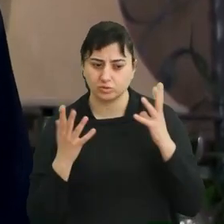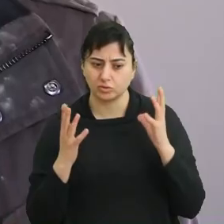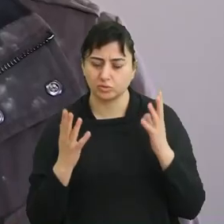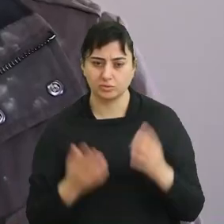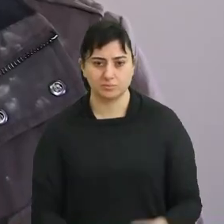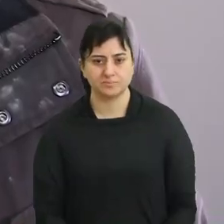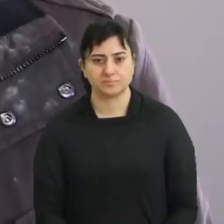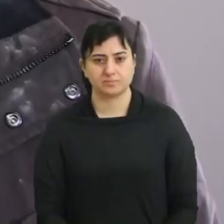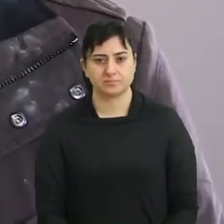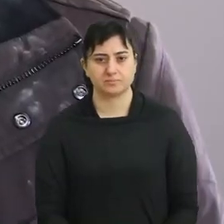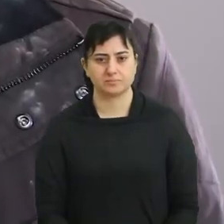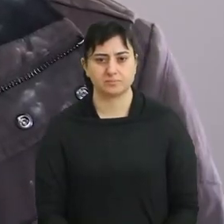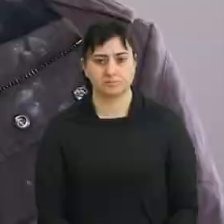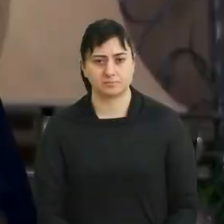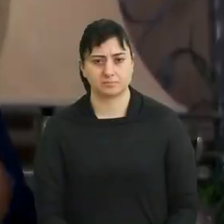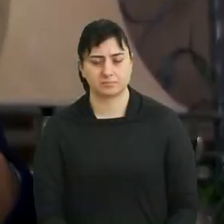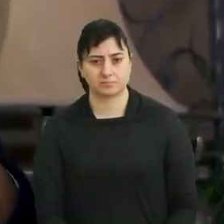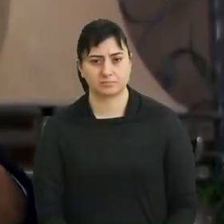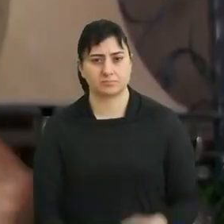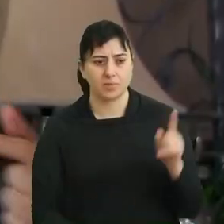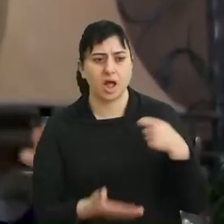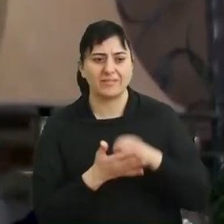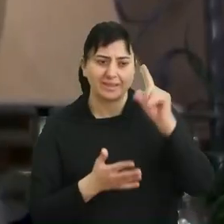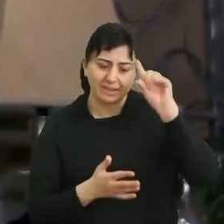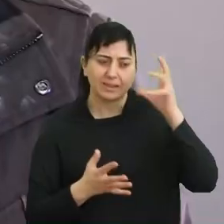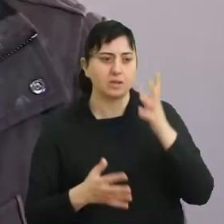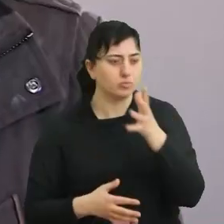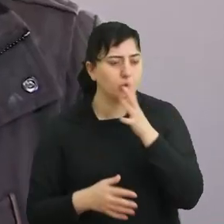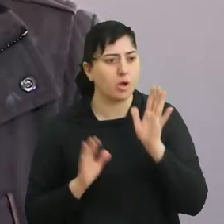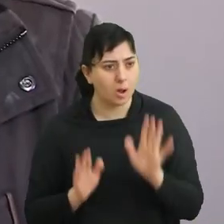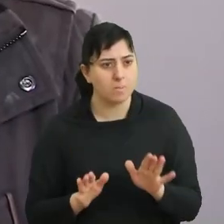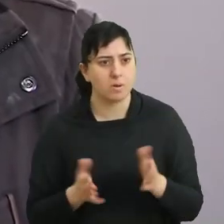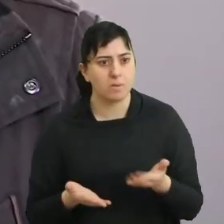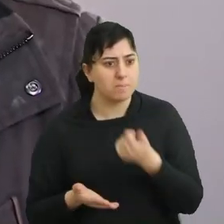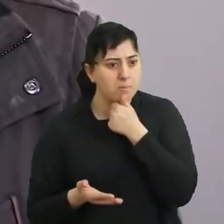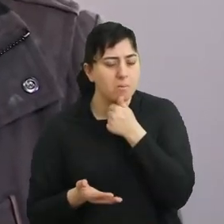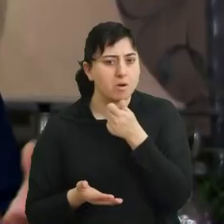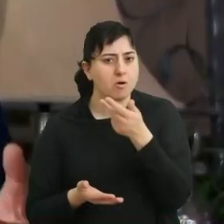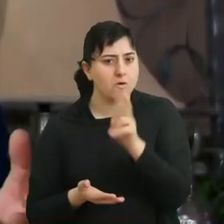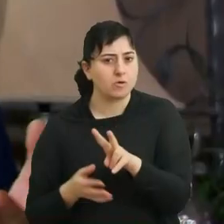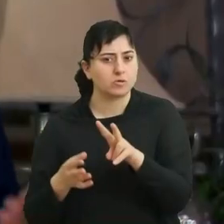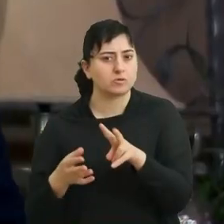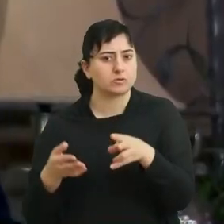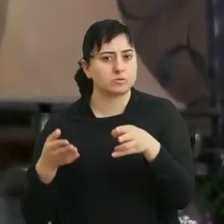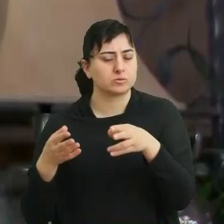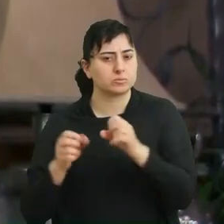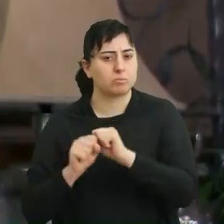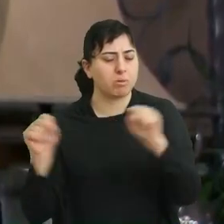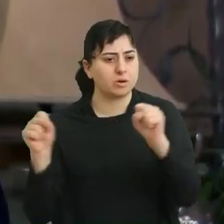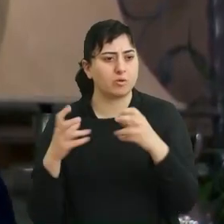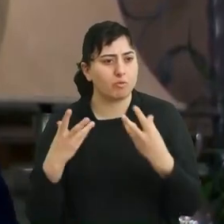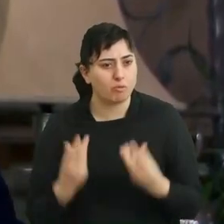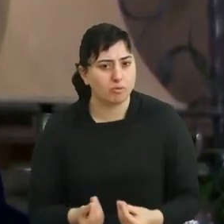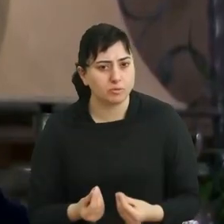Vallahi pes. Hayır, ben alışveriş delisi olduğunu biliyordum ama... ya babasını toz ve gaz bulutuna